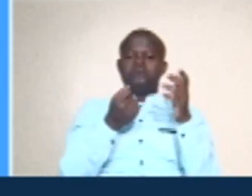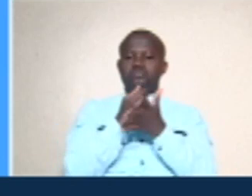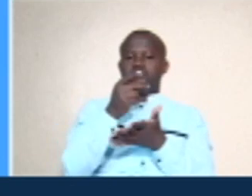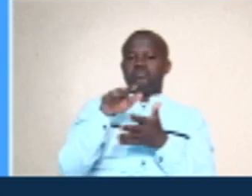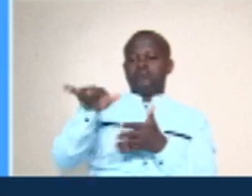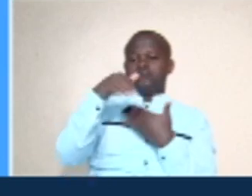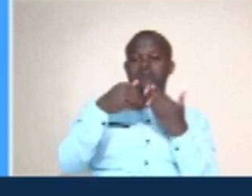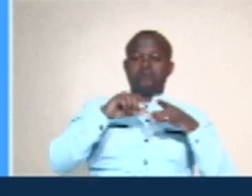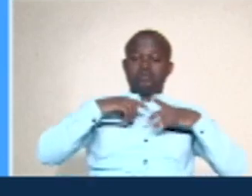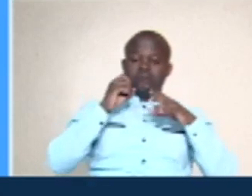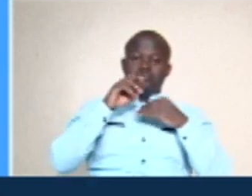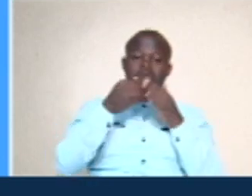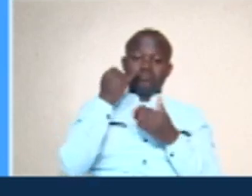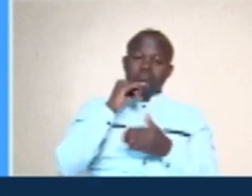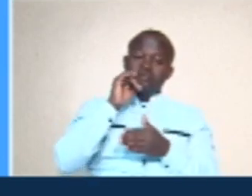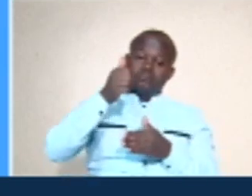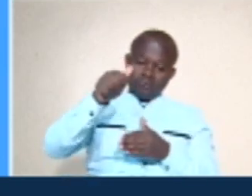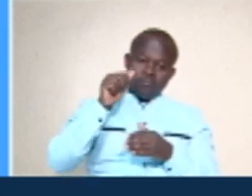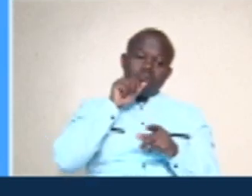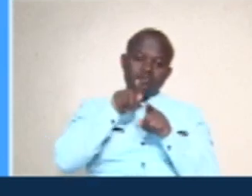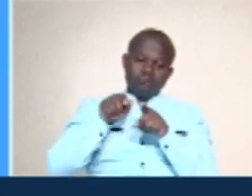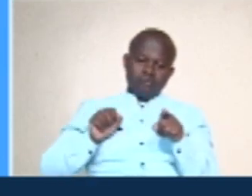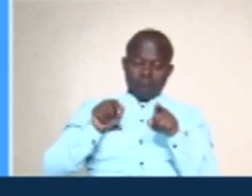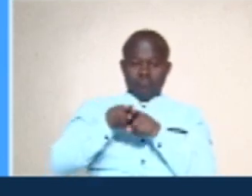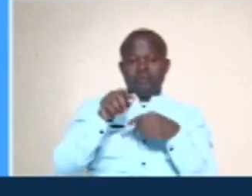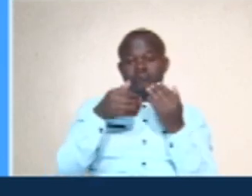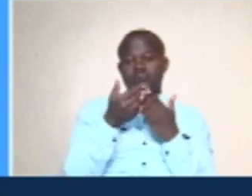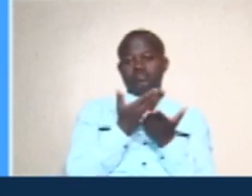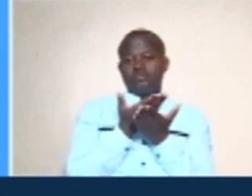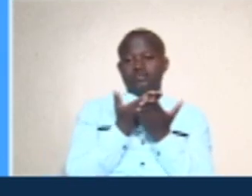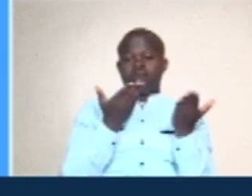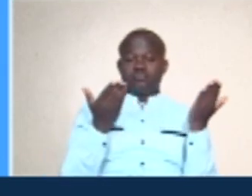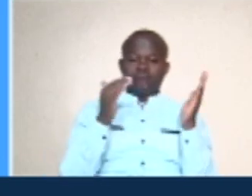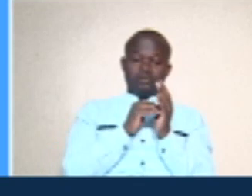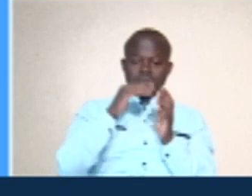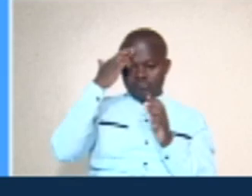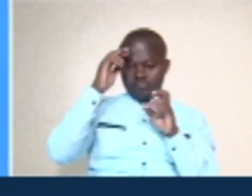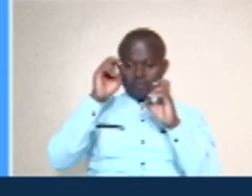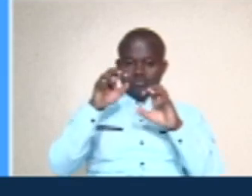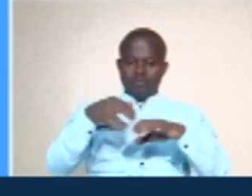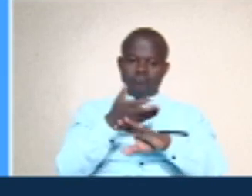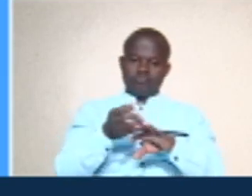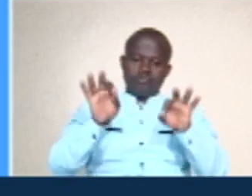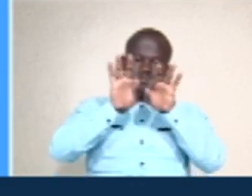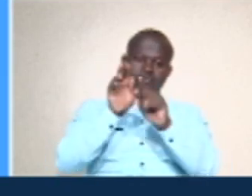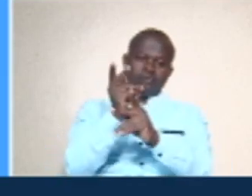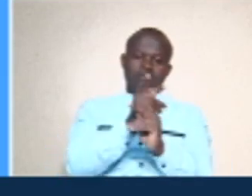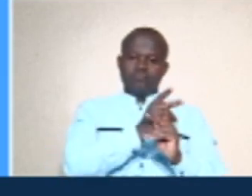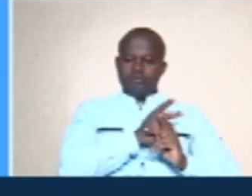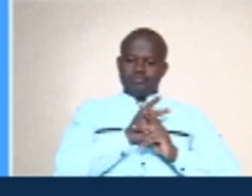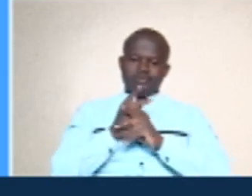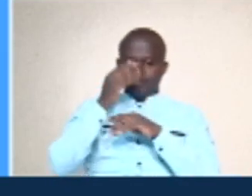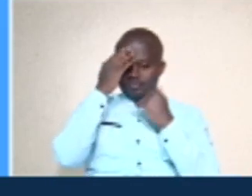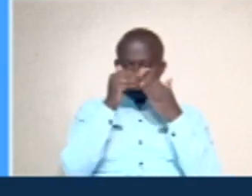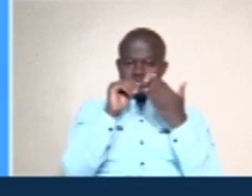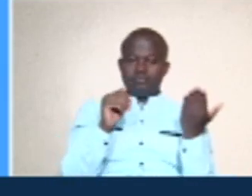utuye, cyangwa si niba terini yawe y'umuvandimwe cyangwa umuturanyi wawe. Turagira ngo twongere kubutsa ko gucukura bigomba kwita ku bidukikije